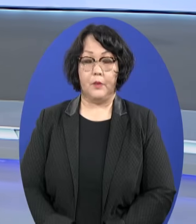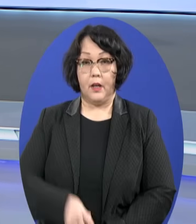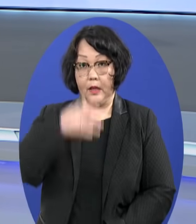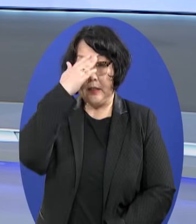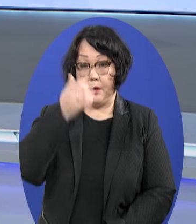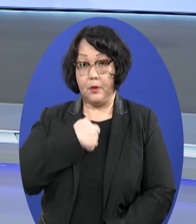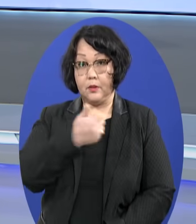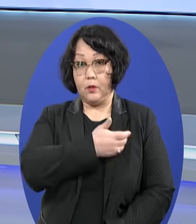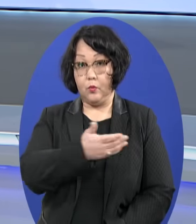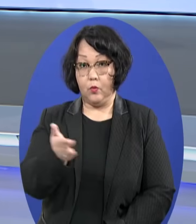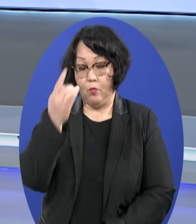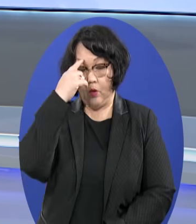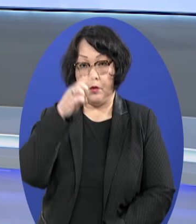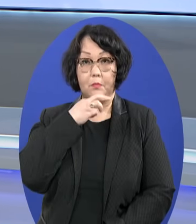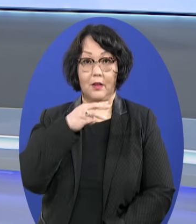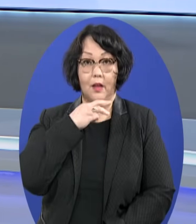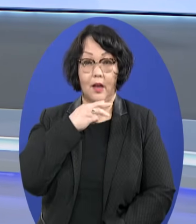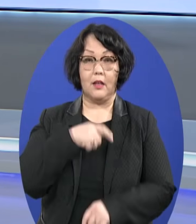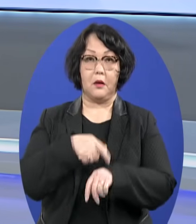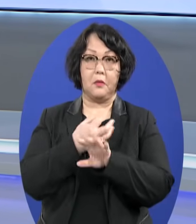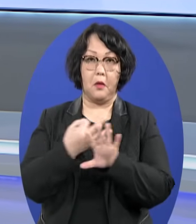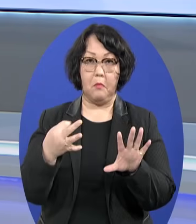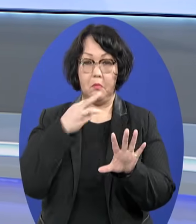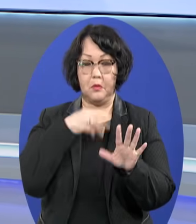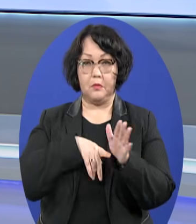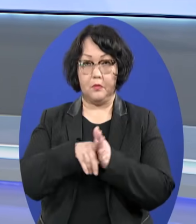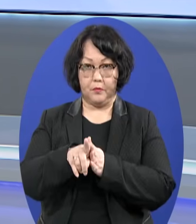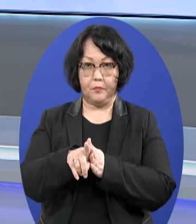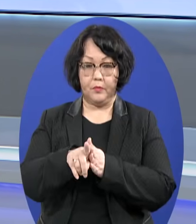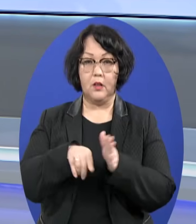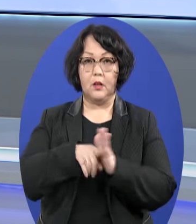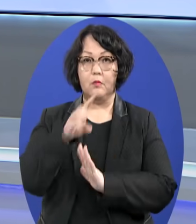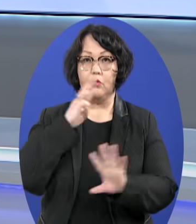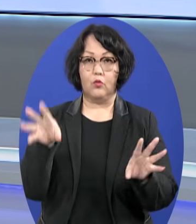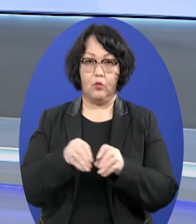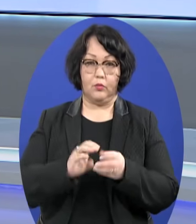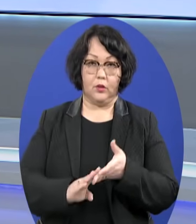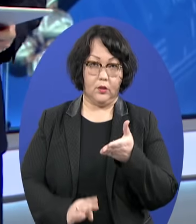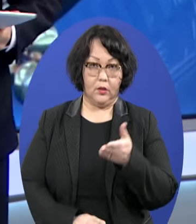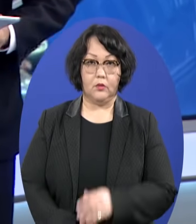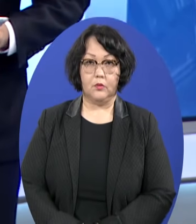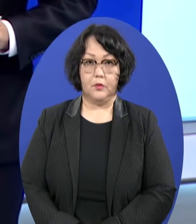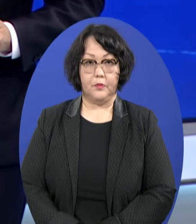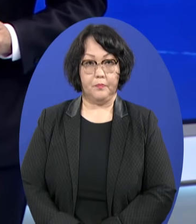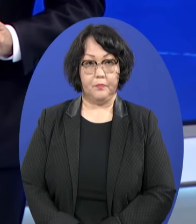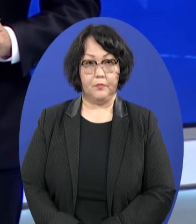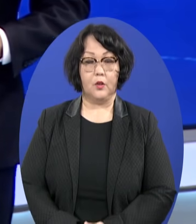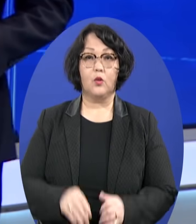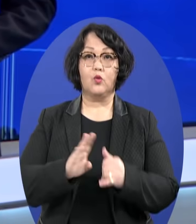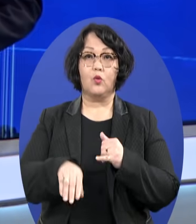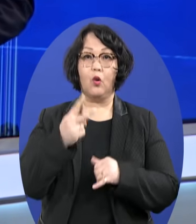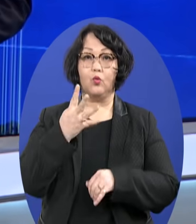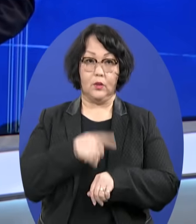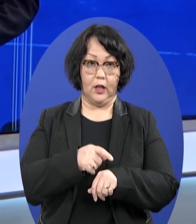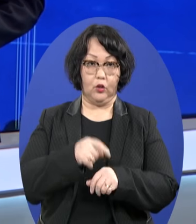Сайн байцгаана хэрхэн үзэгчтэй. Монголын мэдээ суваг цагийн хүрд мэдээллийн хөтөлбөрөөр эхэлж байна. Эхлээд мэдээний товчийг танилцуулъя. Сүүлийн 24